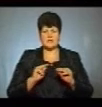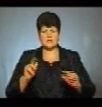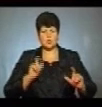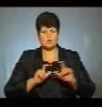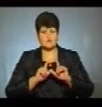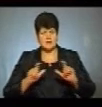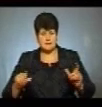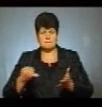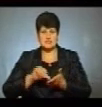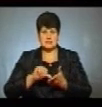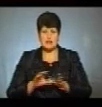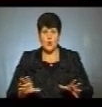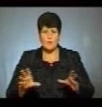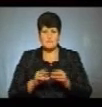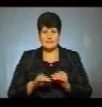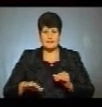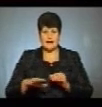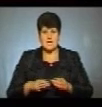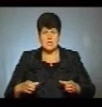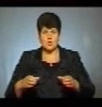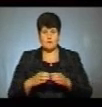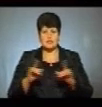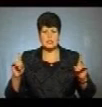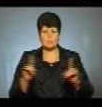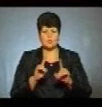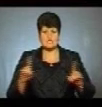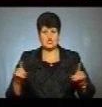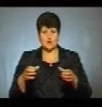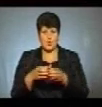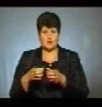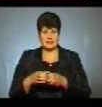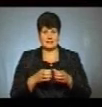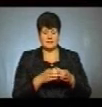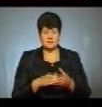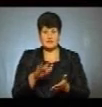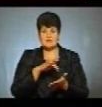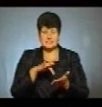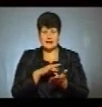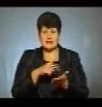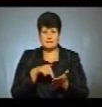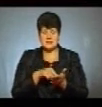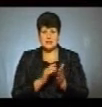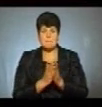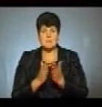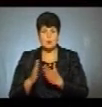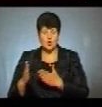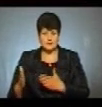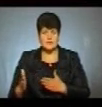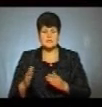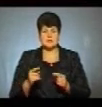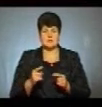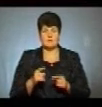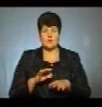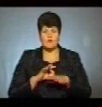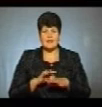університетів, представники об'єднаних територіальних громад і музичні колективи. У Центральній міській бібліотеці еколог Мієт Барішич-Ружич